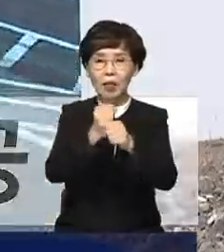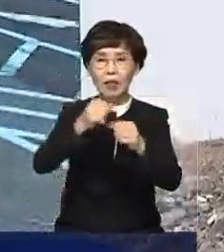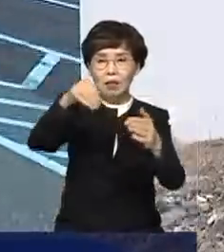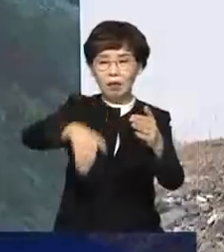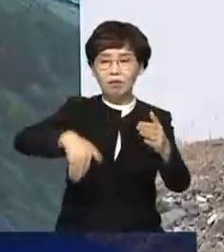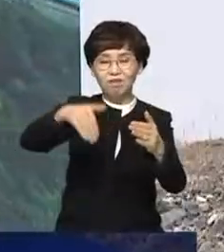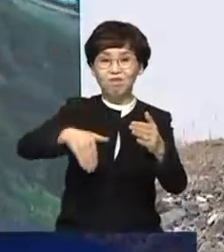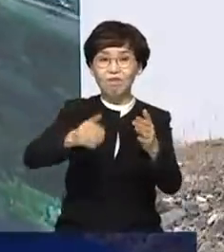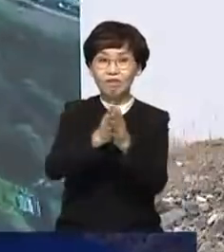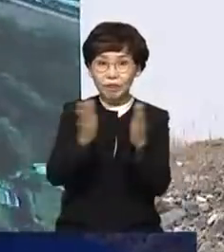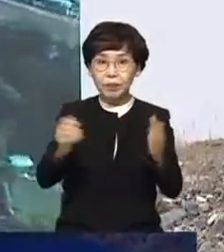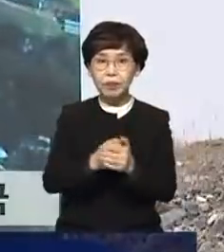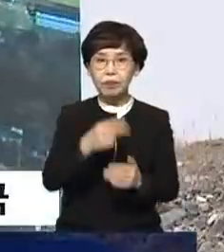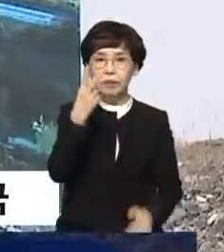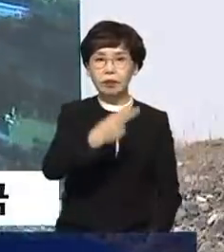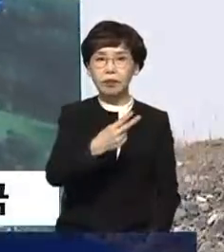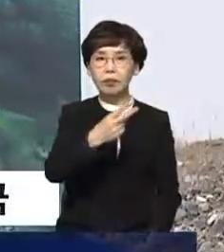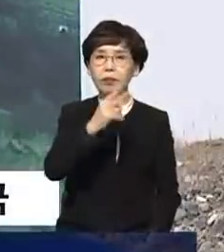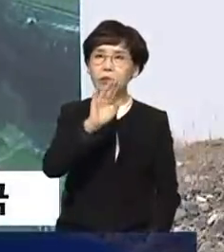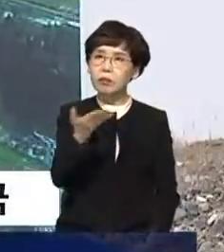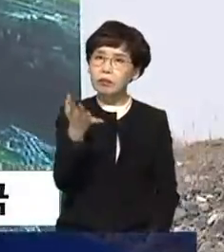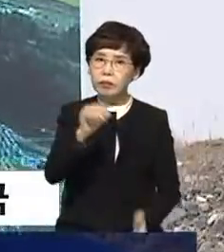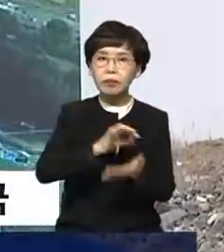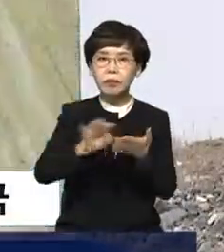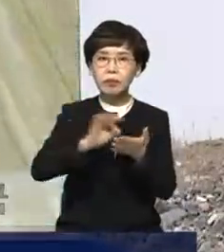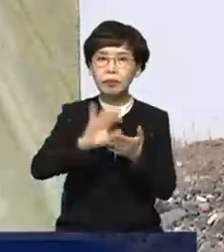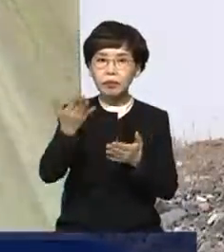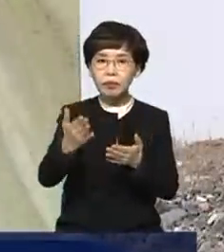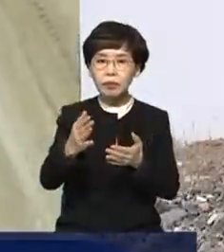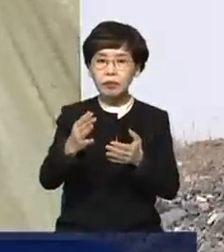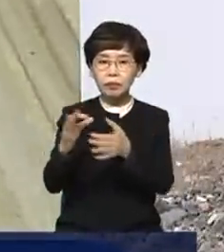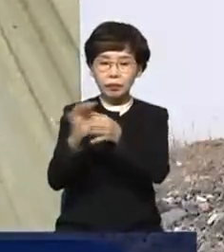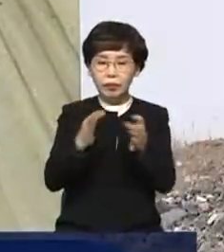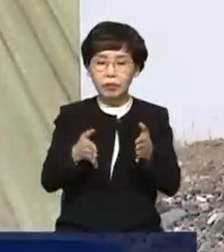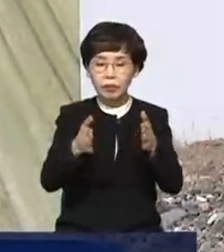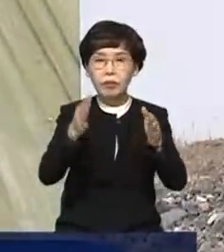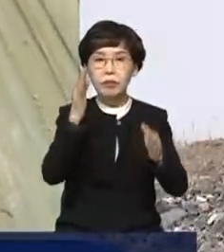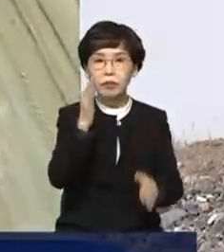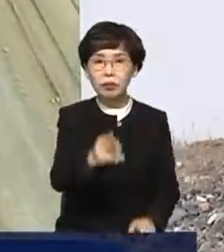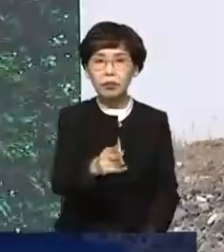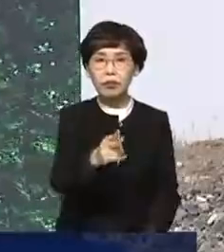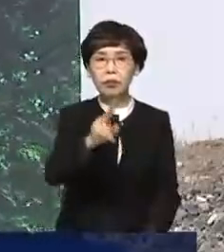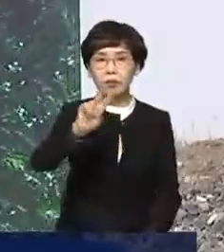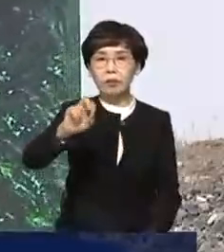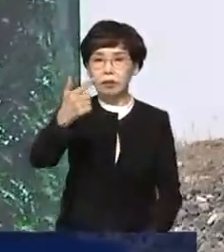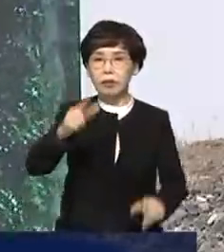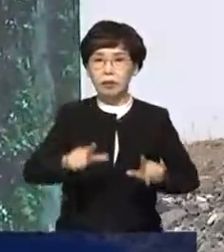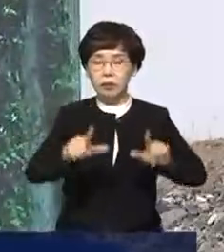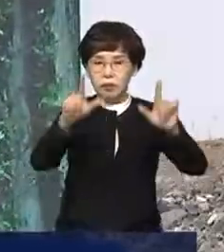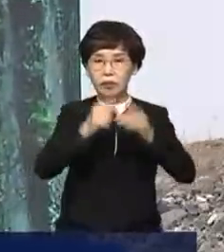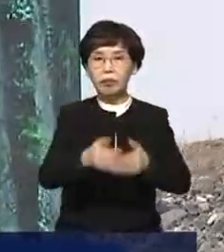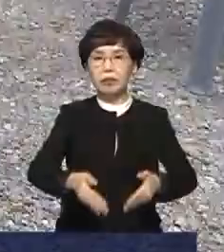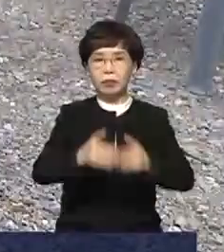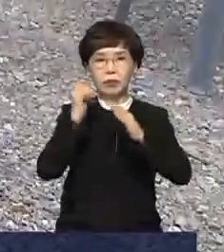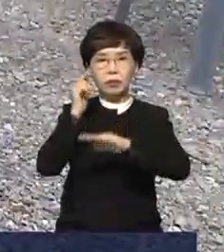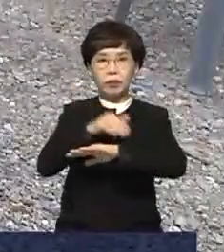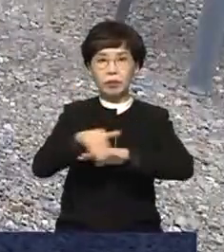착공됐습니다. 2,900억여 원이 투입되는 연결도로는 오는 2026년 준공 예정으로